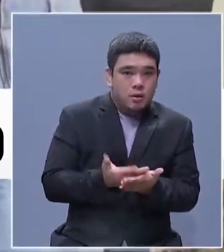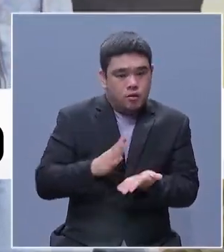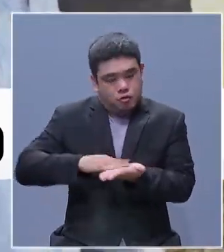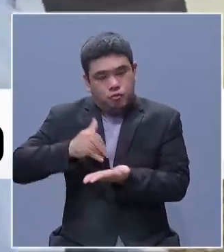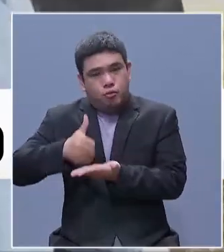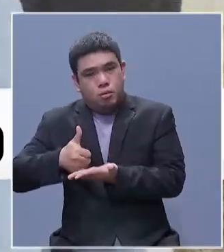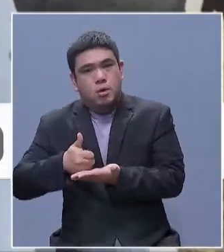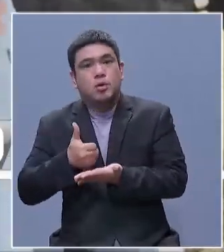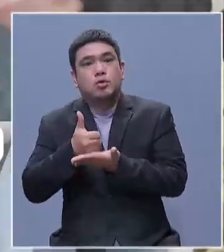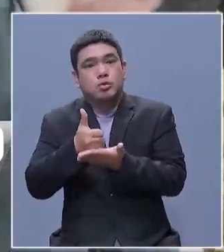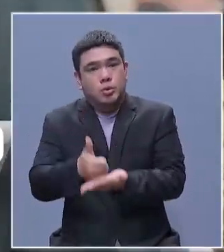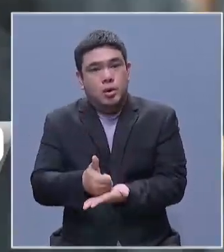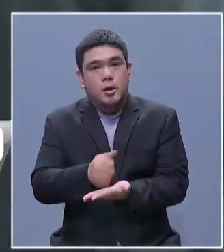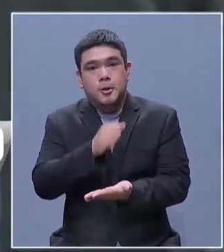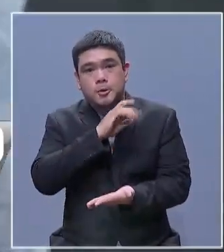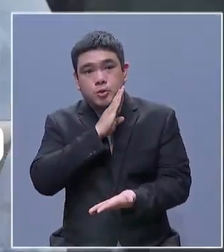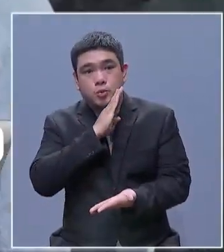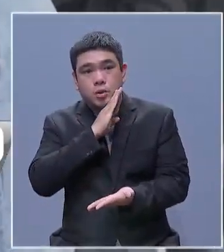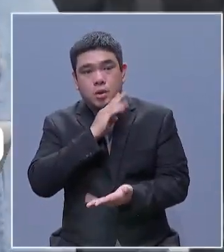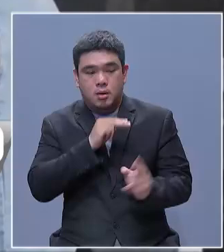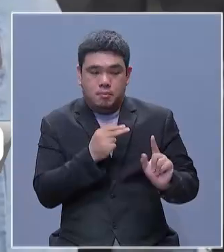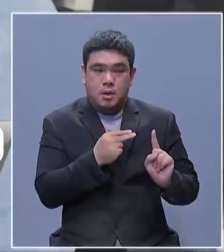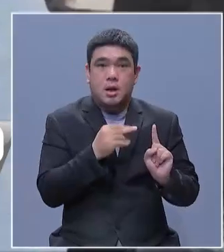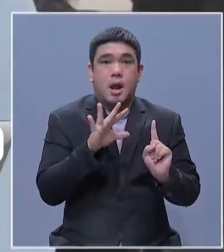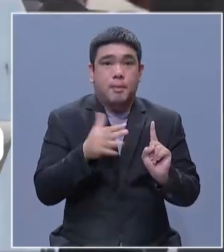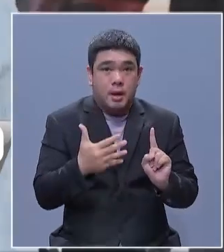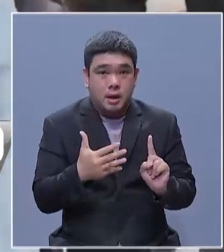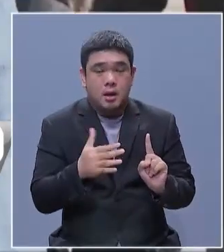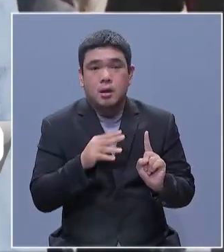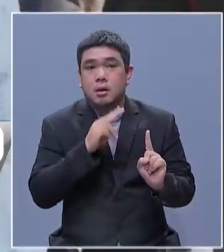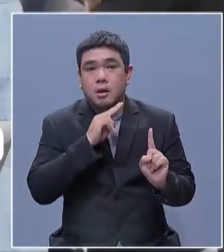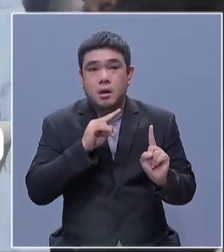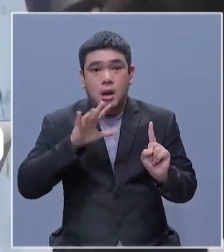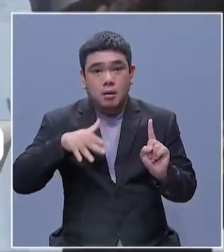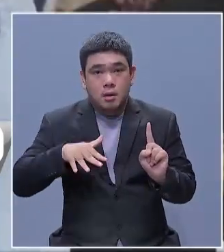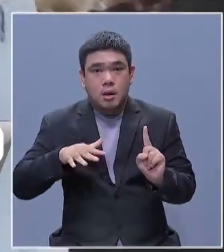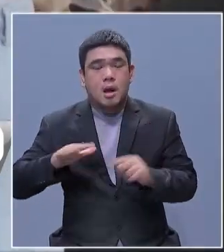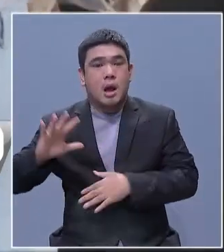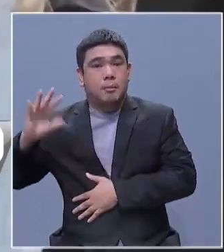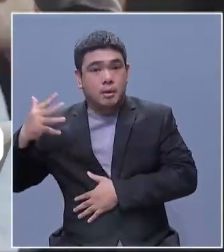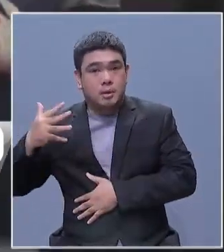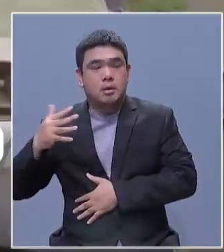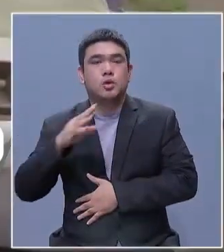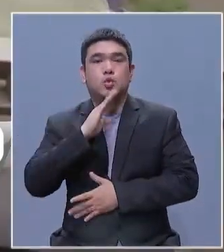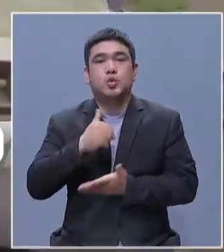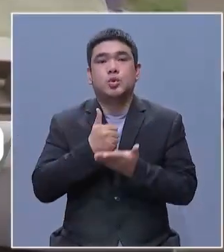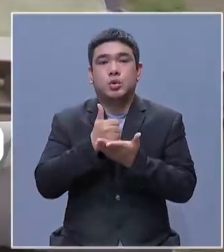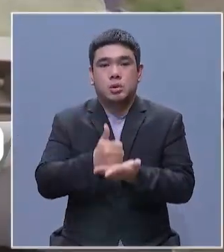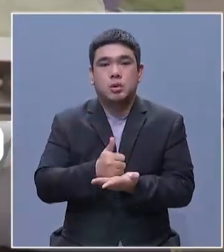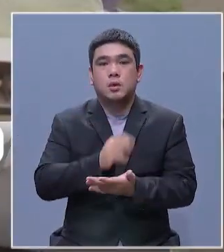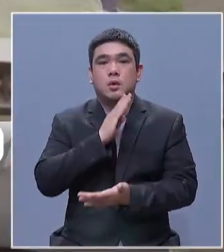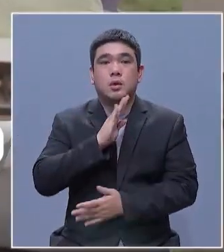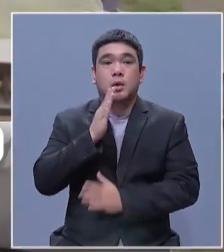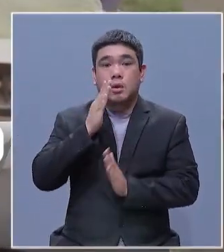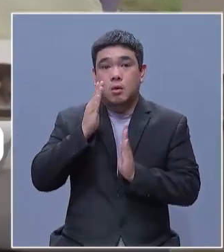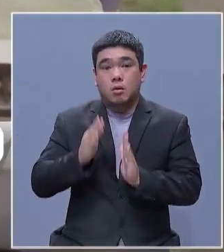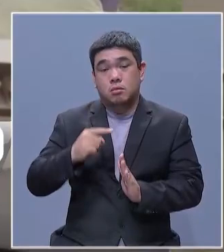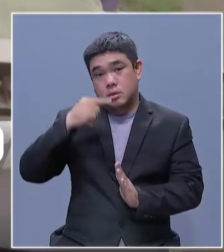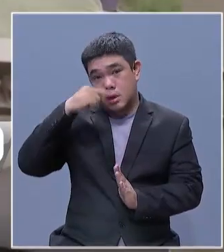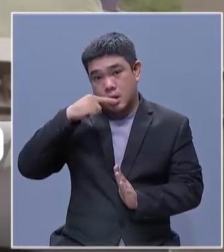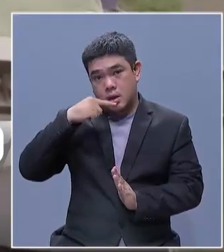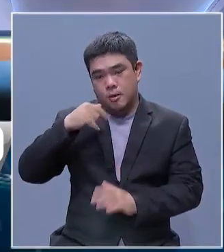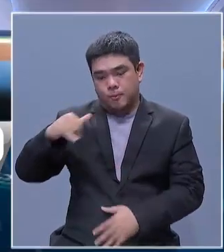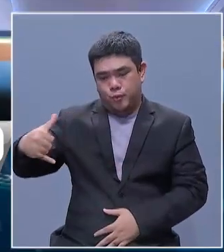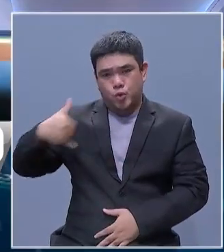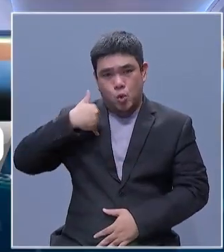เนี่ยก็จะเพิ่มขึ้นจากเดิม 15,000 ก็จะเพิ่มไปอีก 50,000 ใช่ไหมใช่ค่ะดังนั้นก็คนไทยที่นู่นให้ติดต่อท